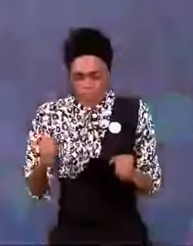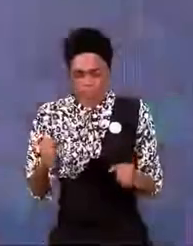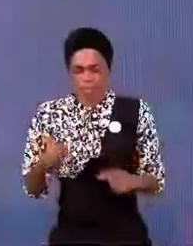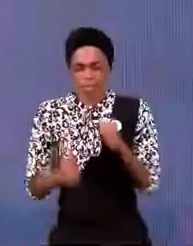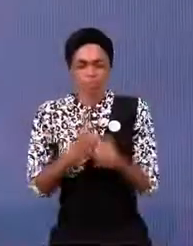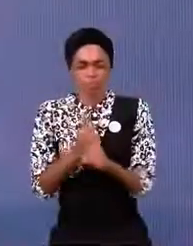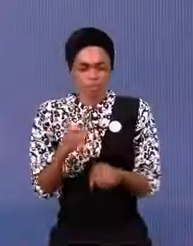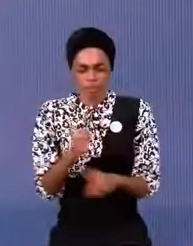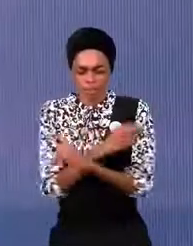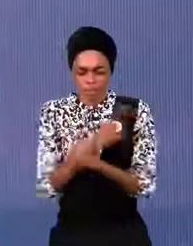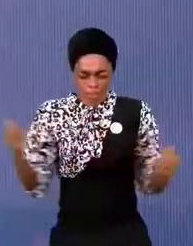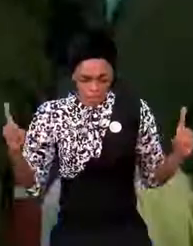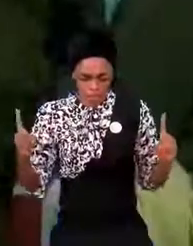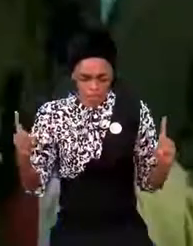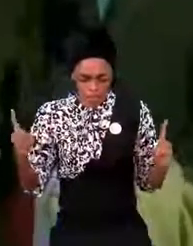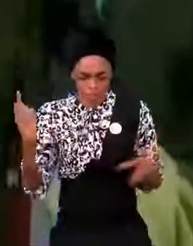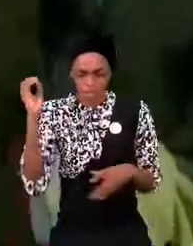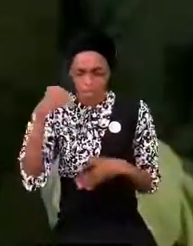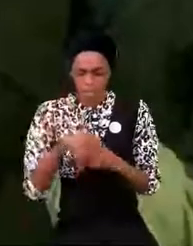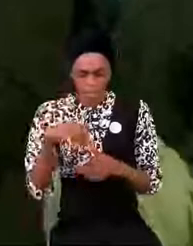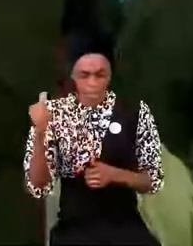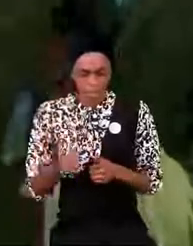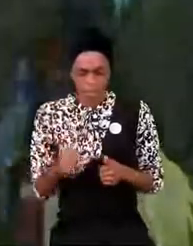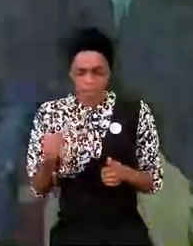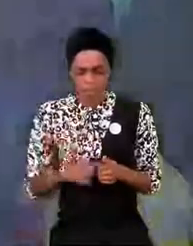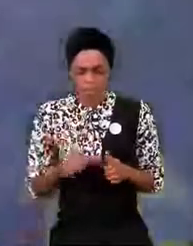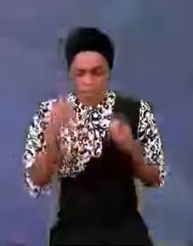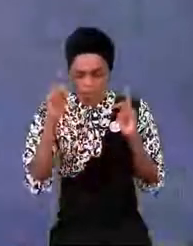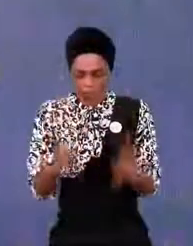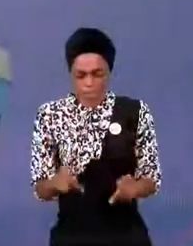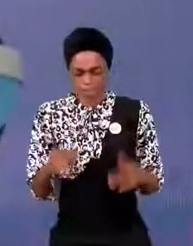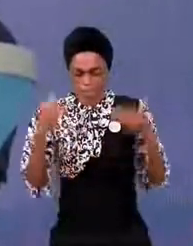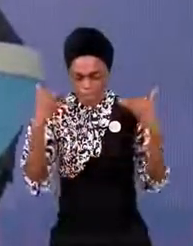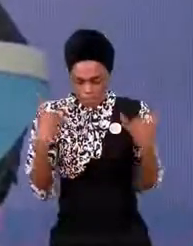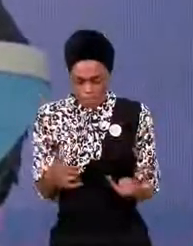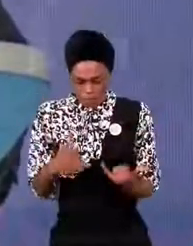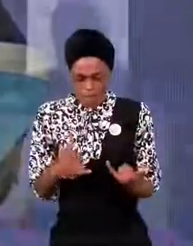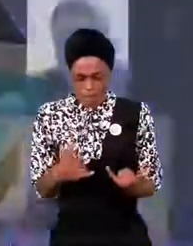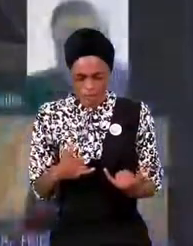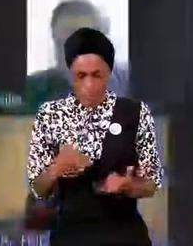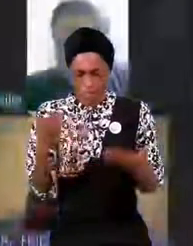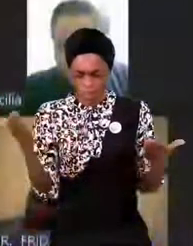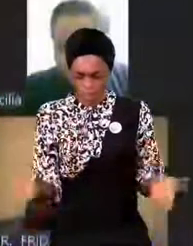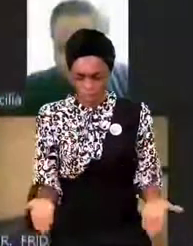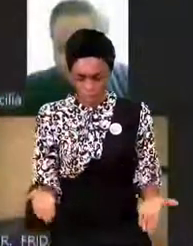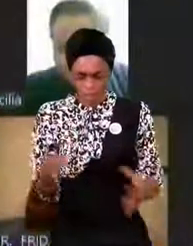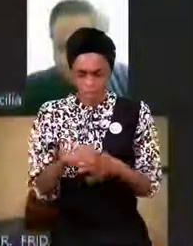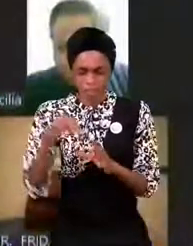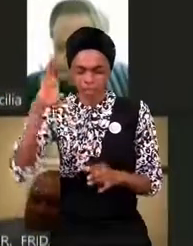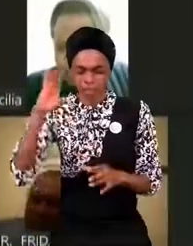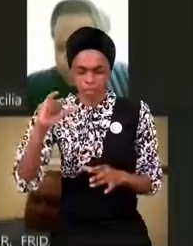dans la vie de chacun maintenant. Ici, à Yola, là-bas, en